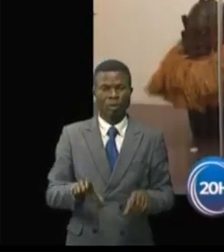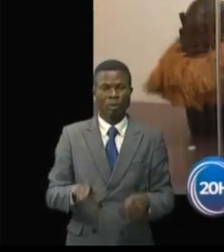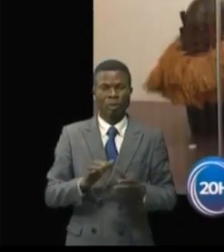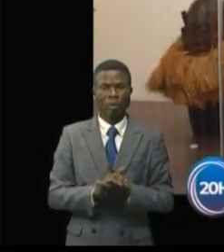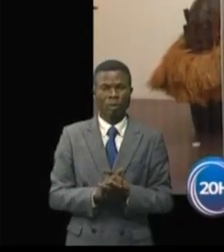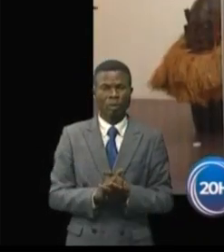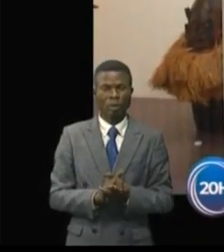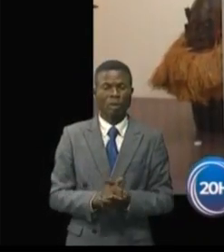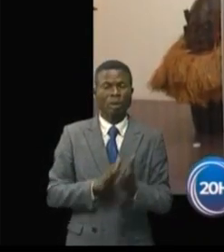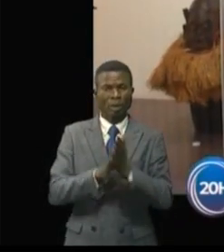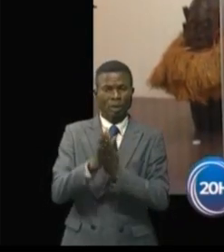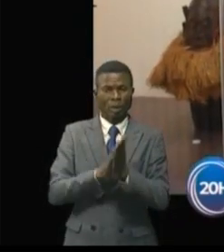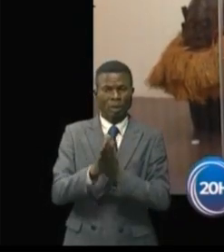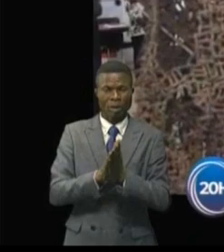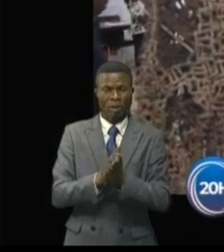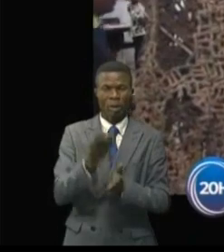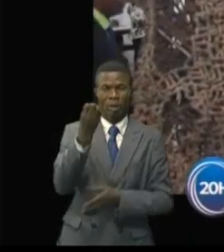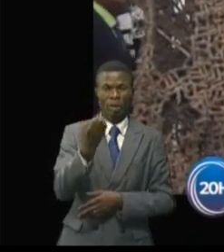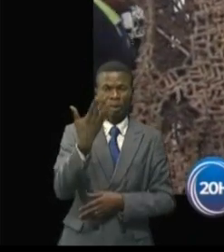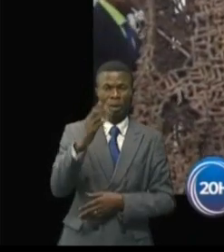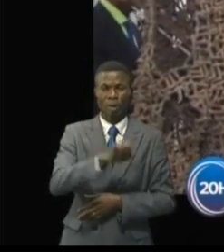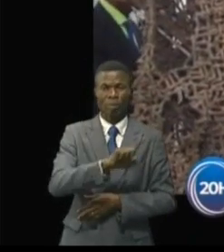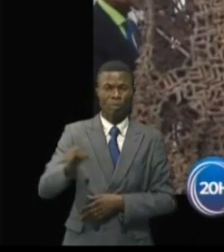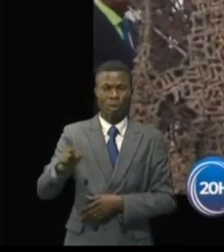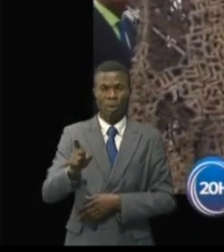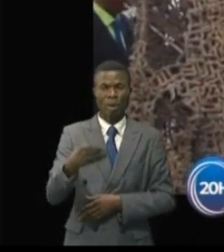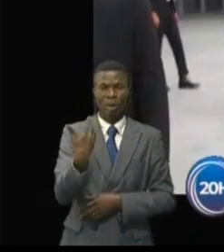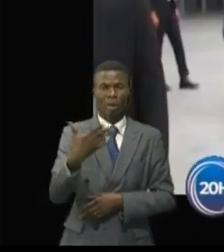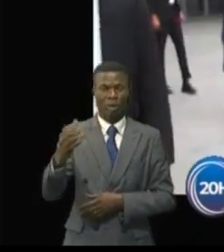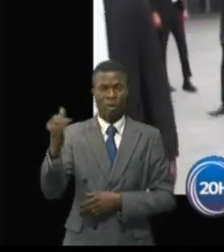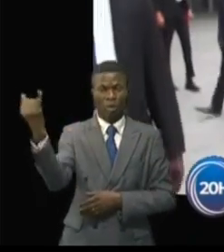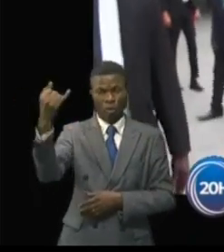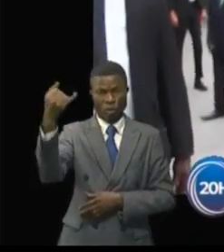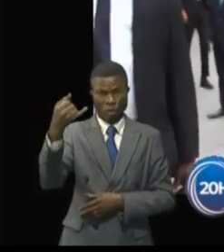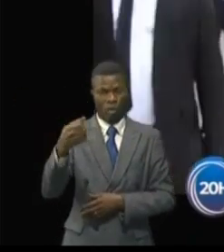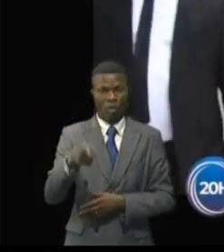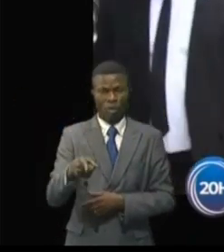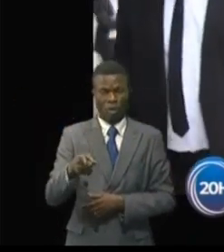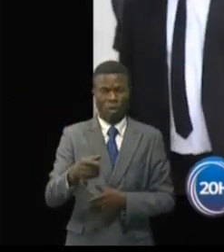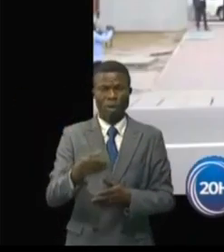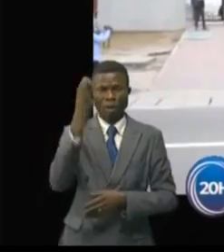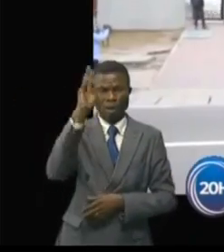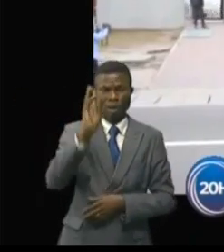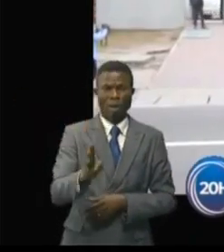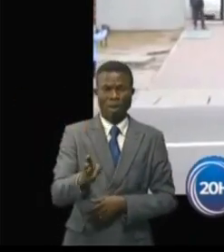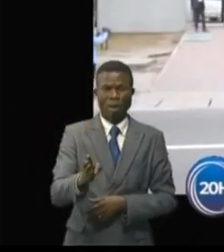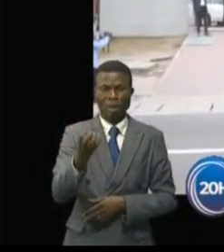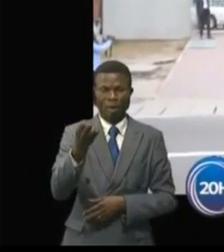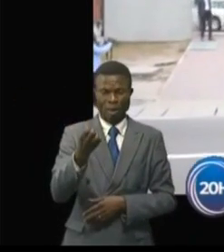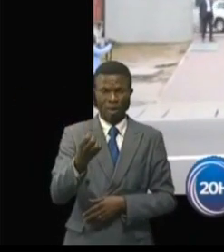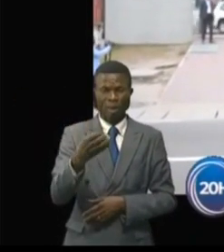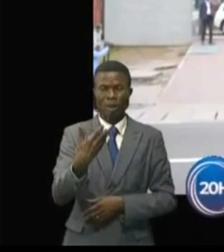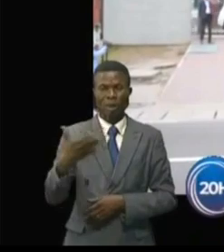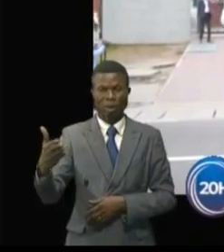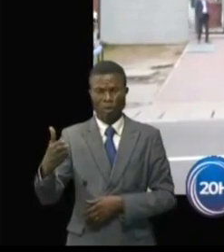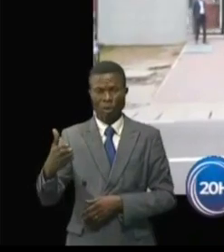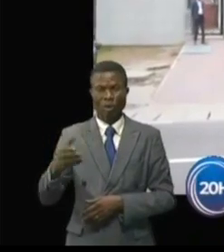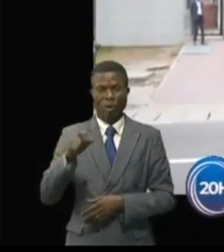et conserve plus de 45 000 œuvres représentant 450 peuples en un